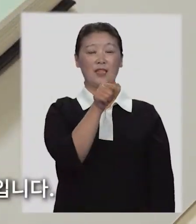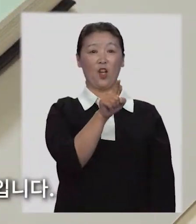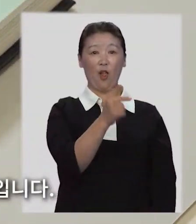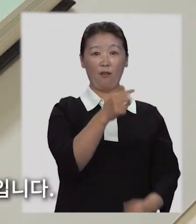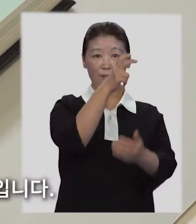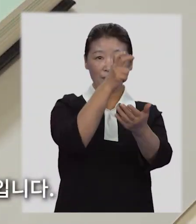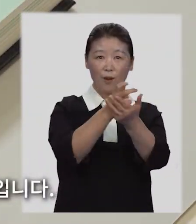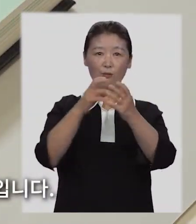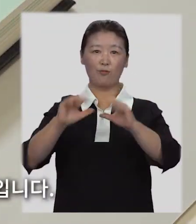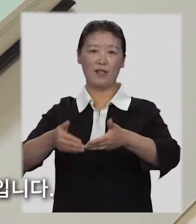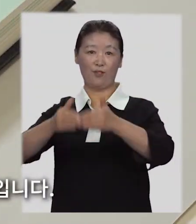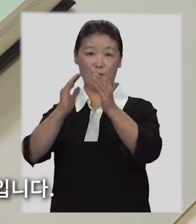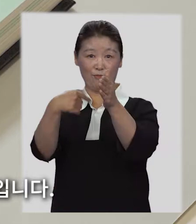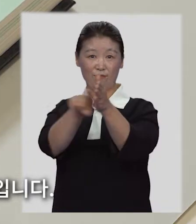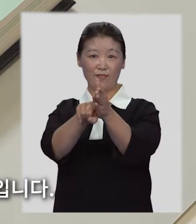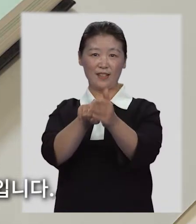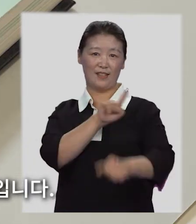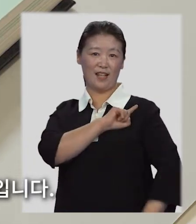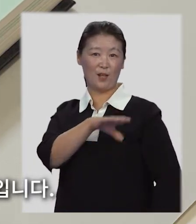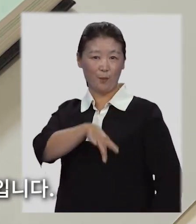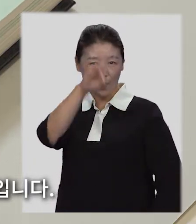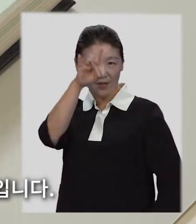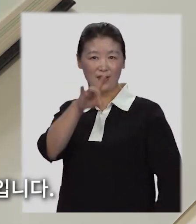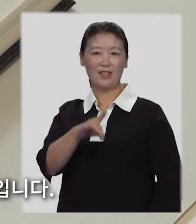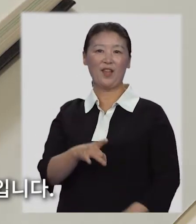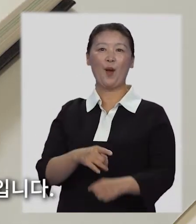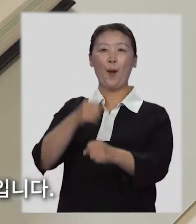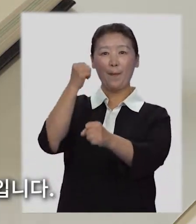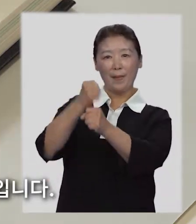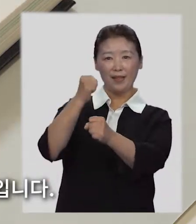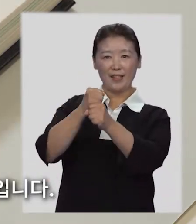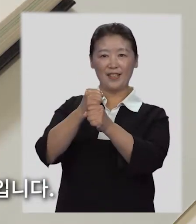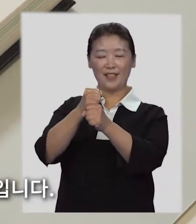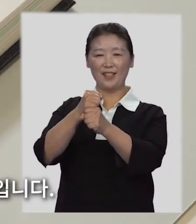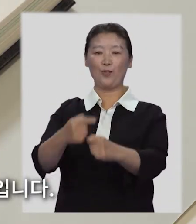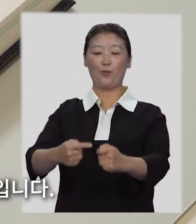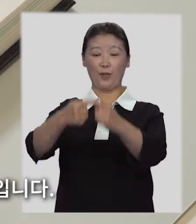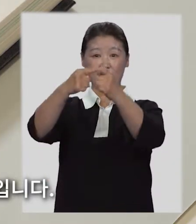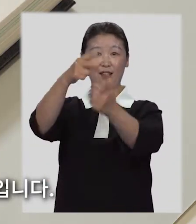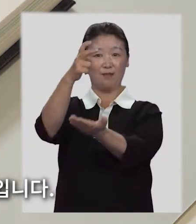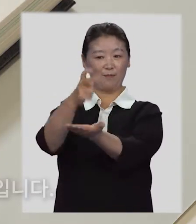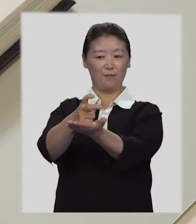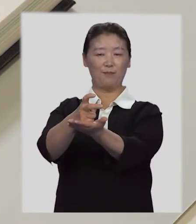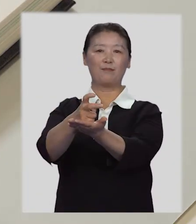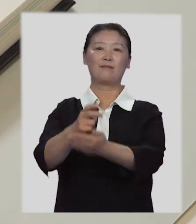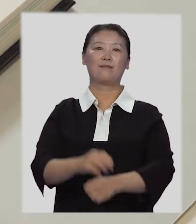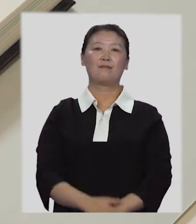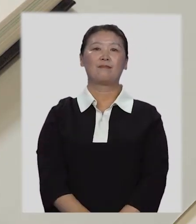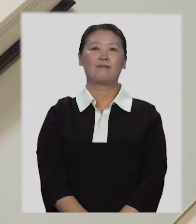헌법은 국가 수립을 위하여 가장 먼저 제정되는 최상위 법률입니다.